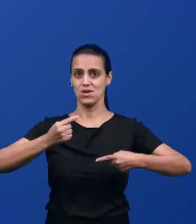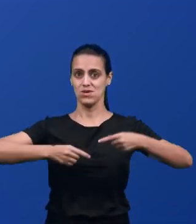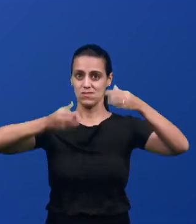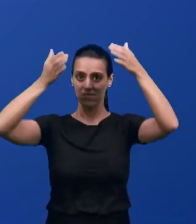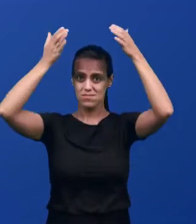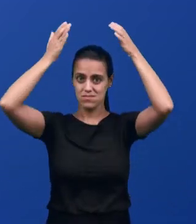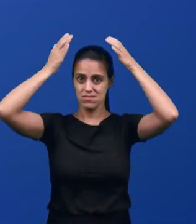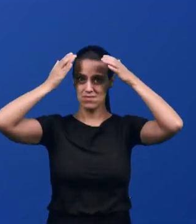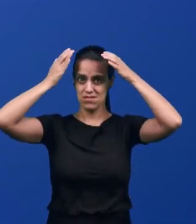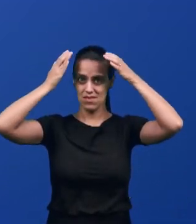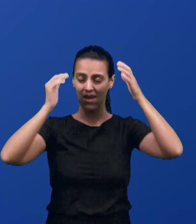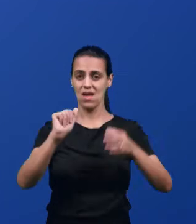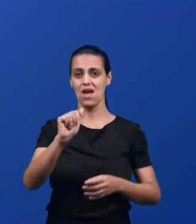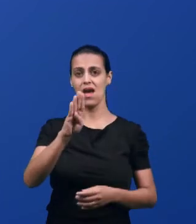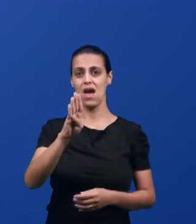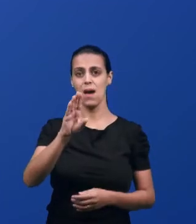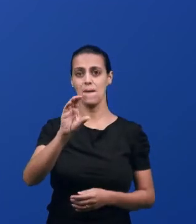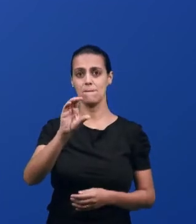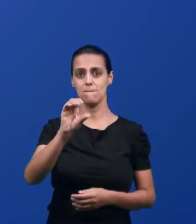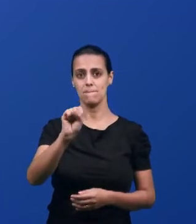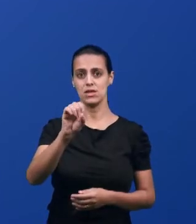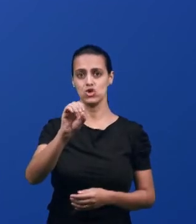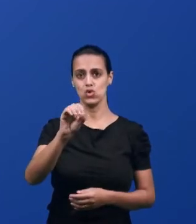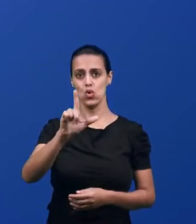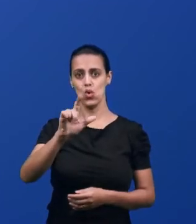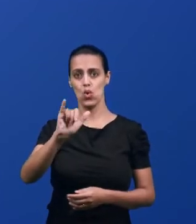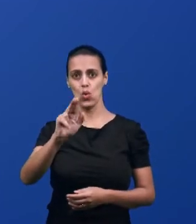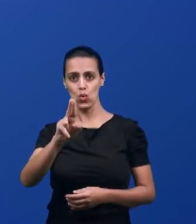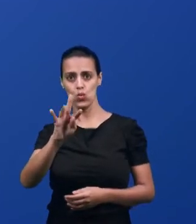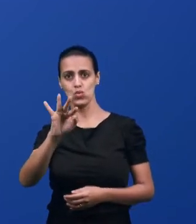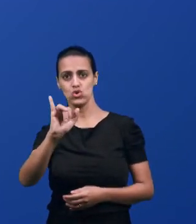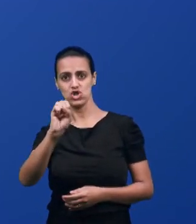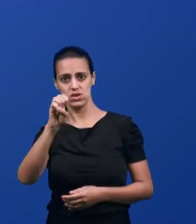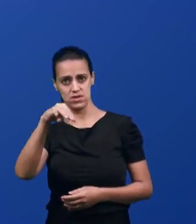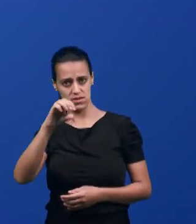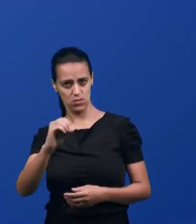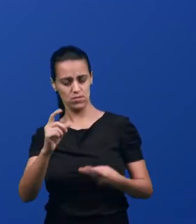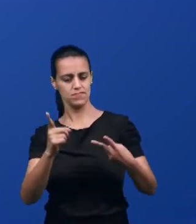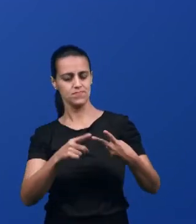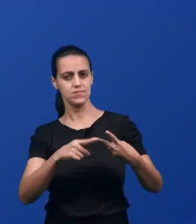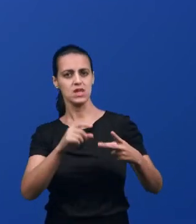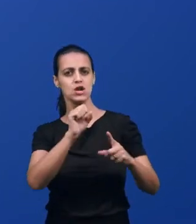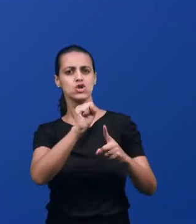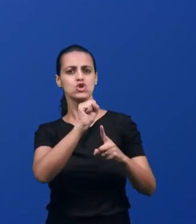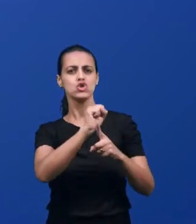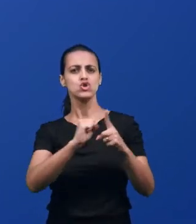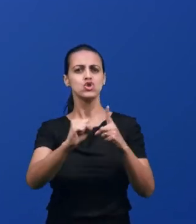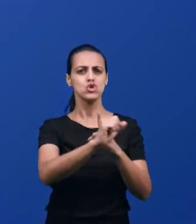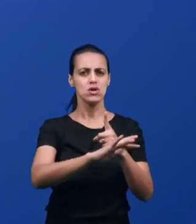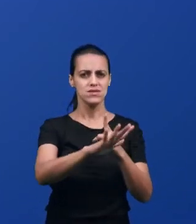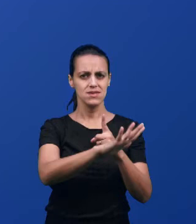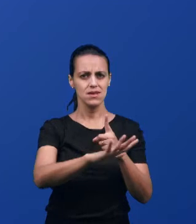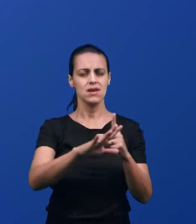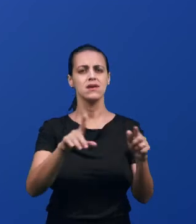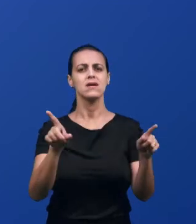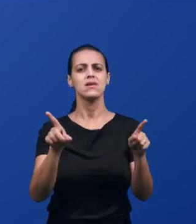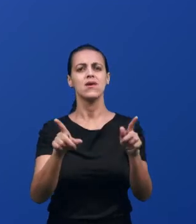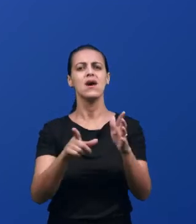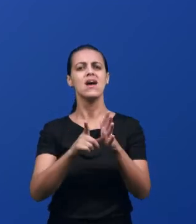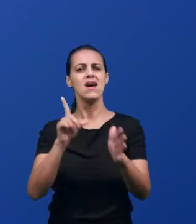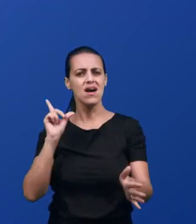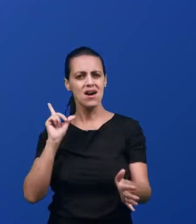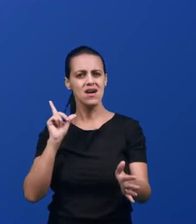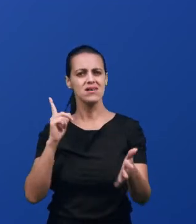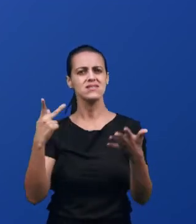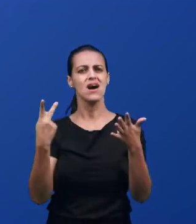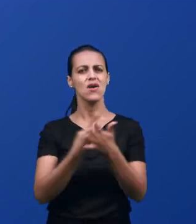une période politique qui est connue comme l'absolutisme. Dans le social, la vie